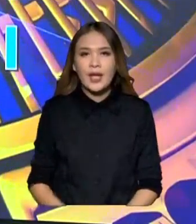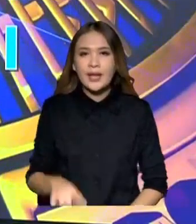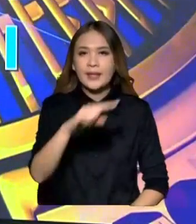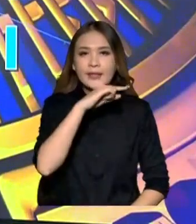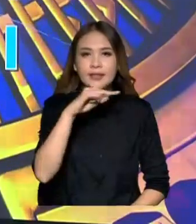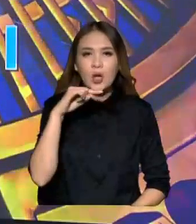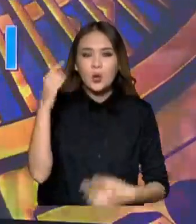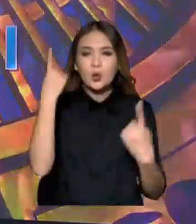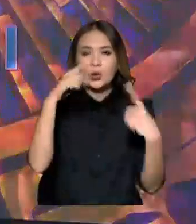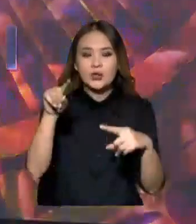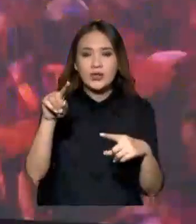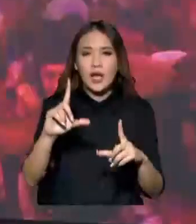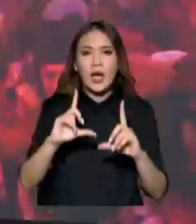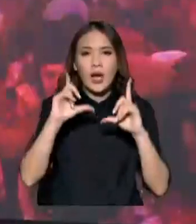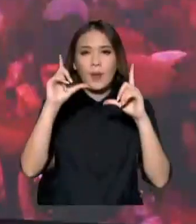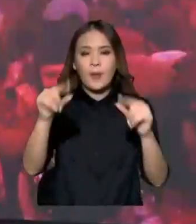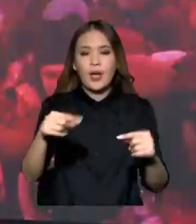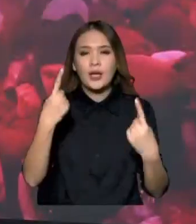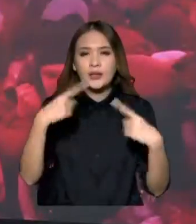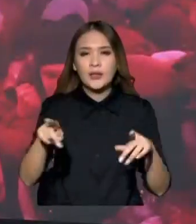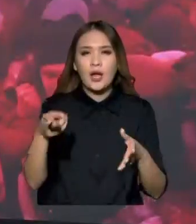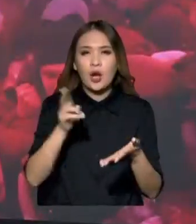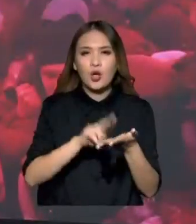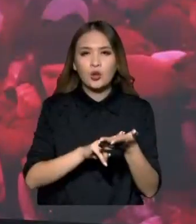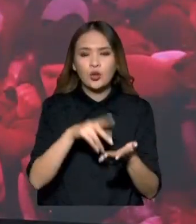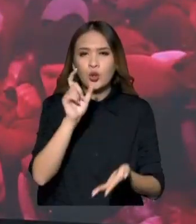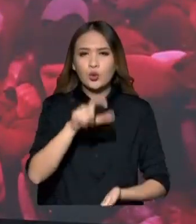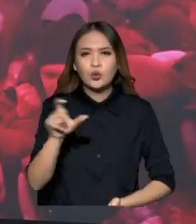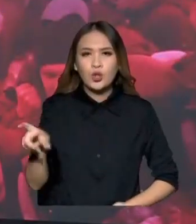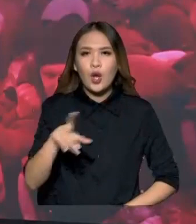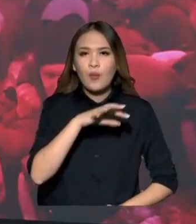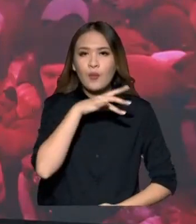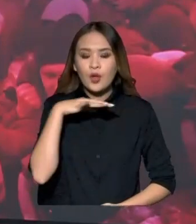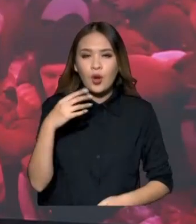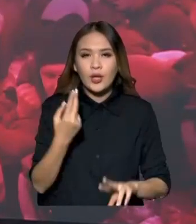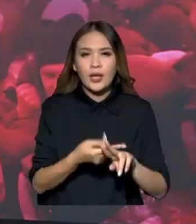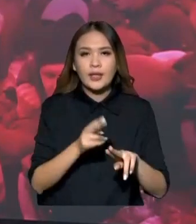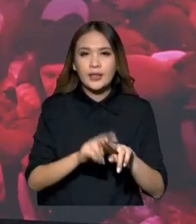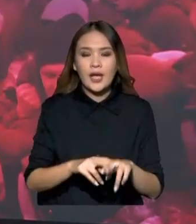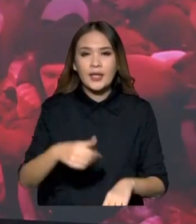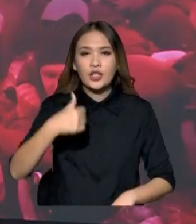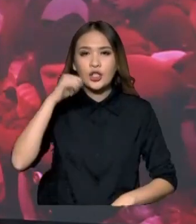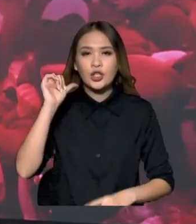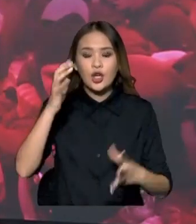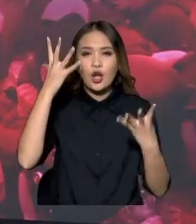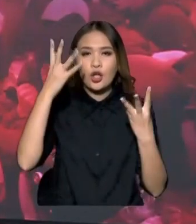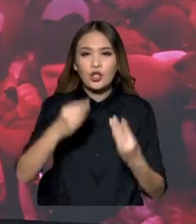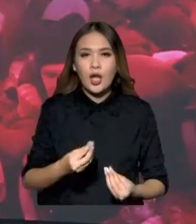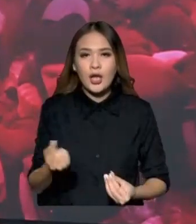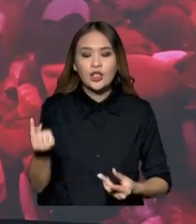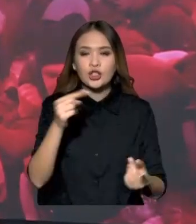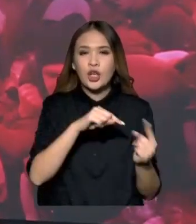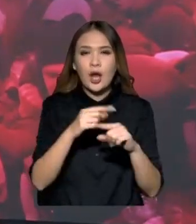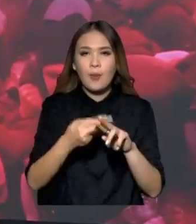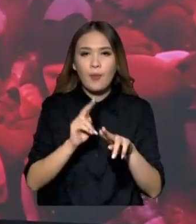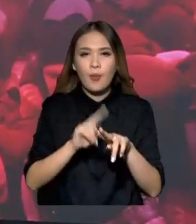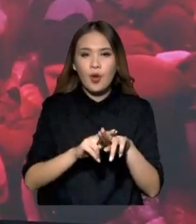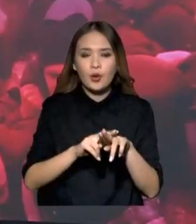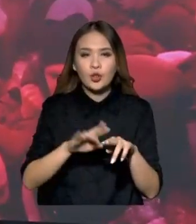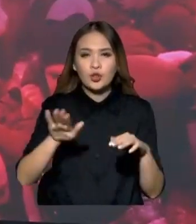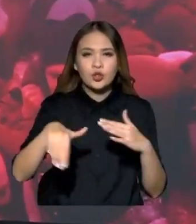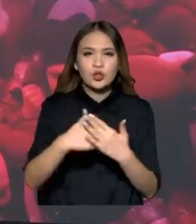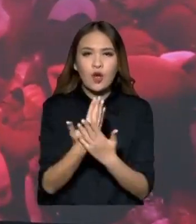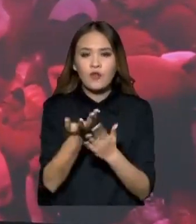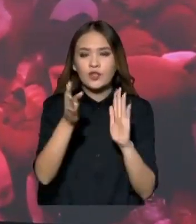Ресейден өзге елге кеткісі келетін халықтың саны күрт өсіп жатыр. Оған кешегі көрші елдедегі ішінара мобилизация түрткі